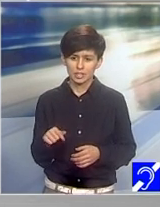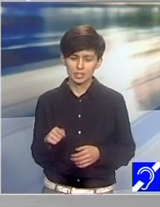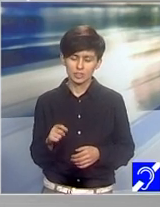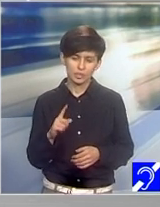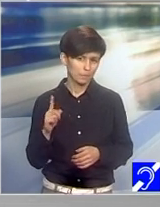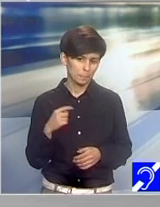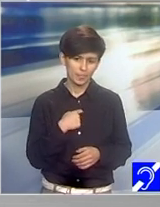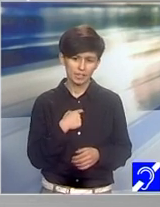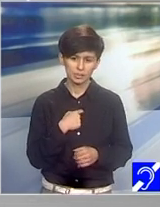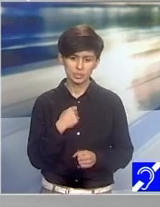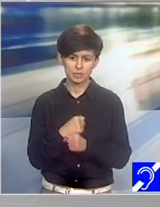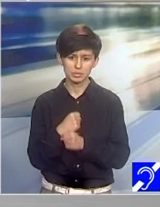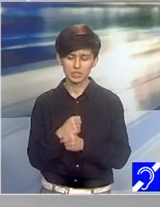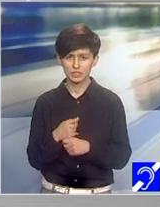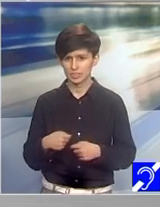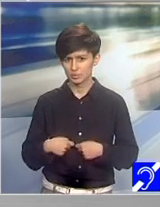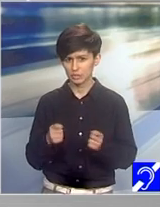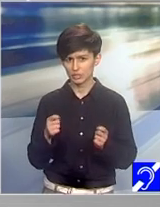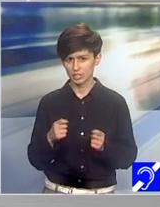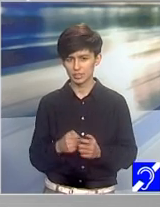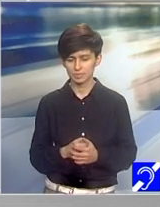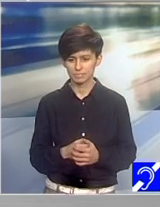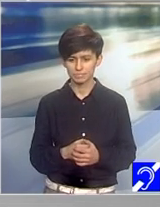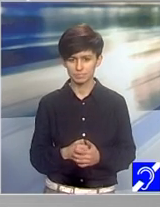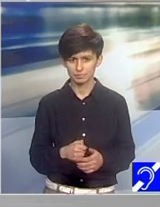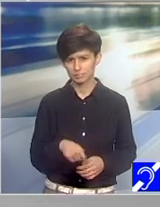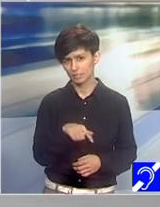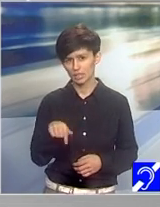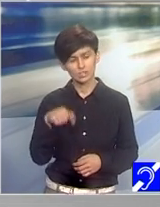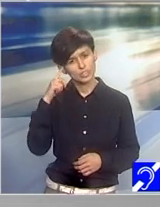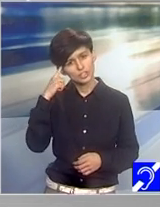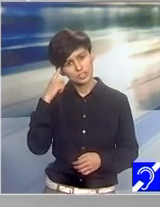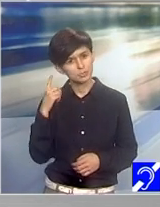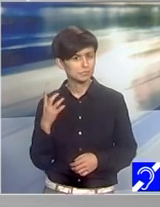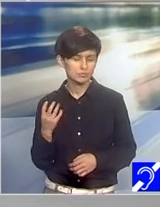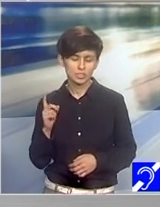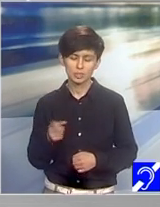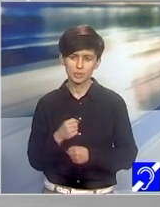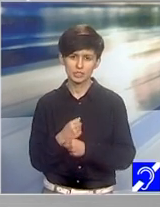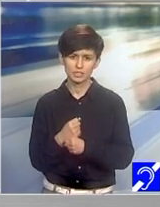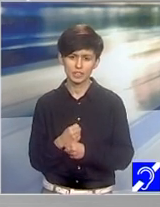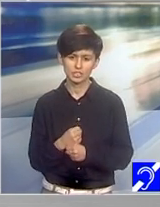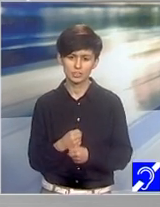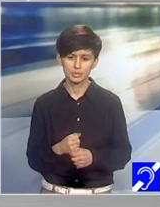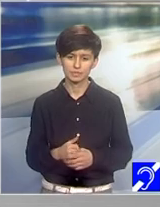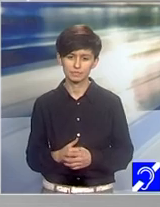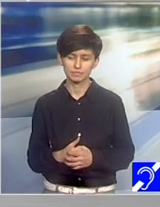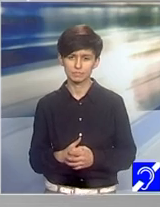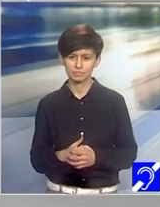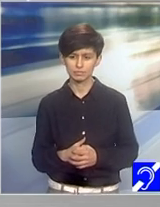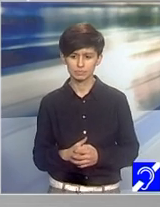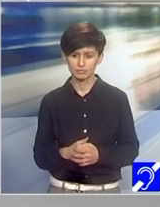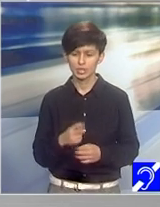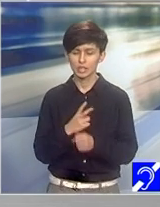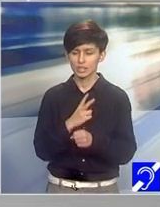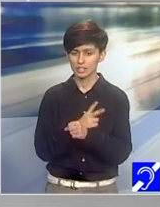Nu putem să le facem noi pe toate. Noi deja știm ce avem de făcut și ne ocupăm de aia. Bun. Punct. Statul,